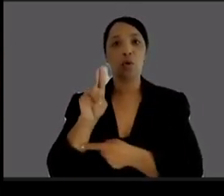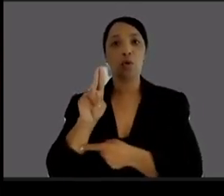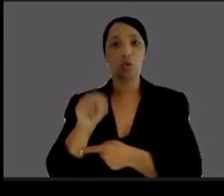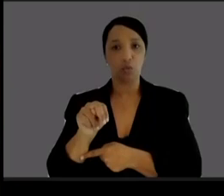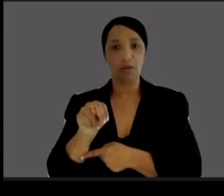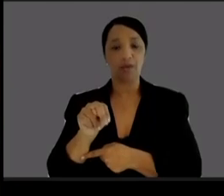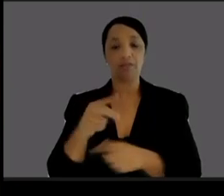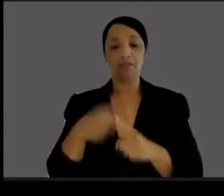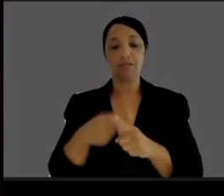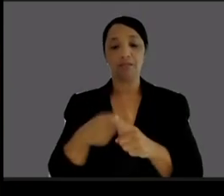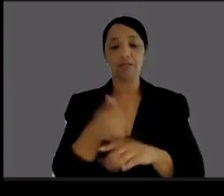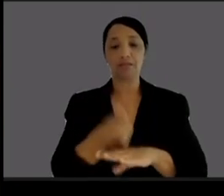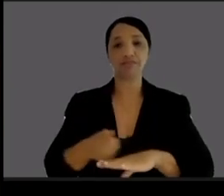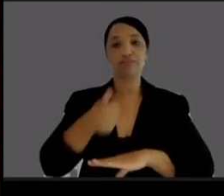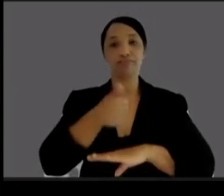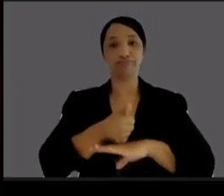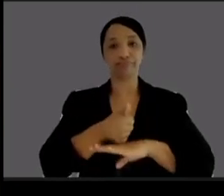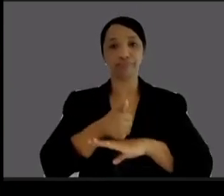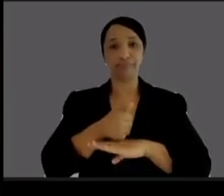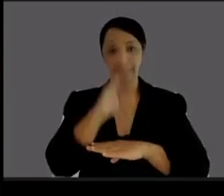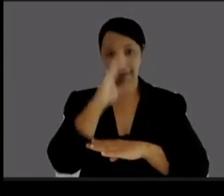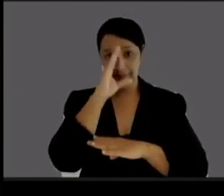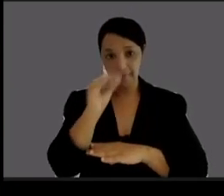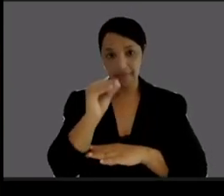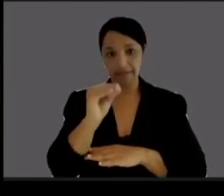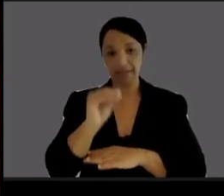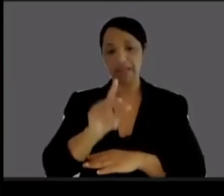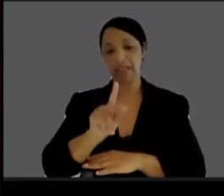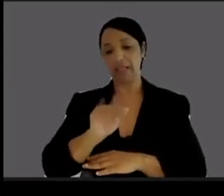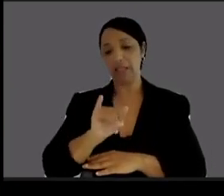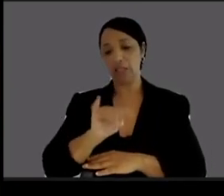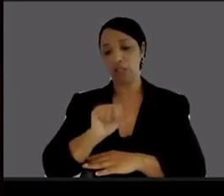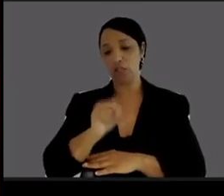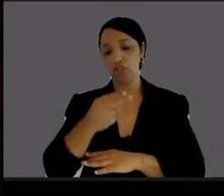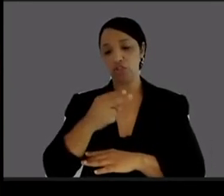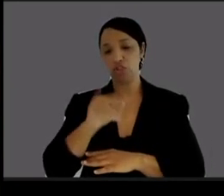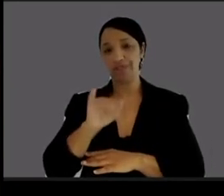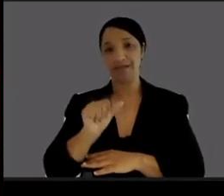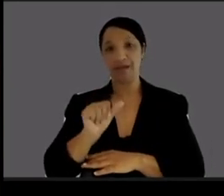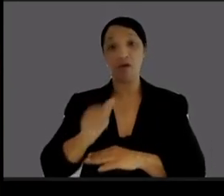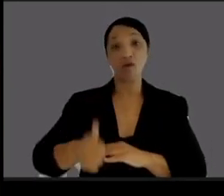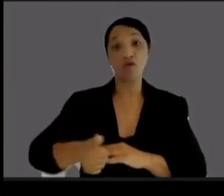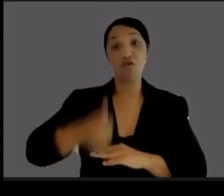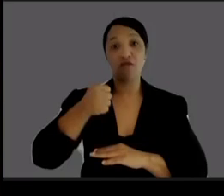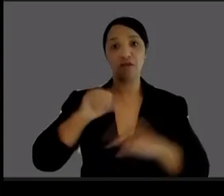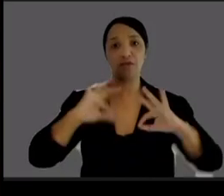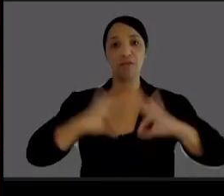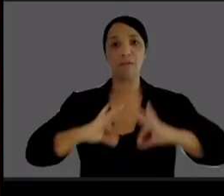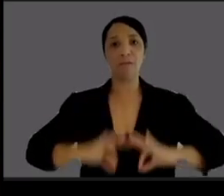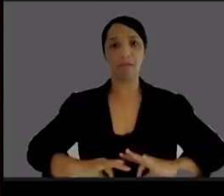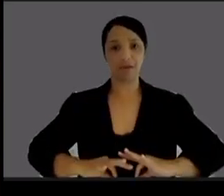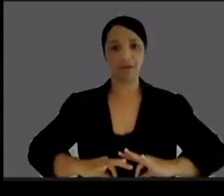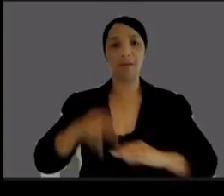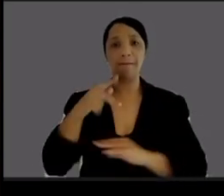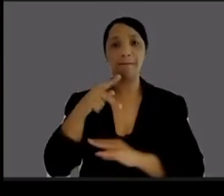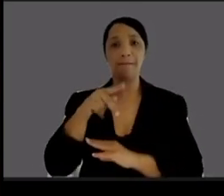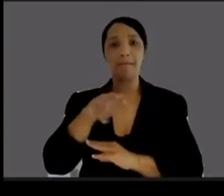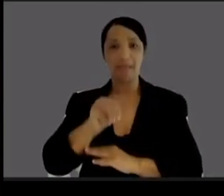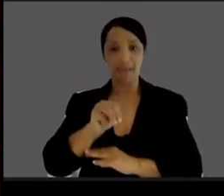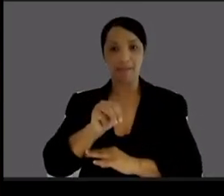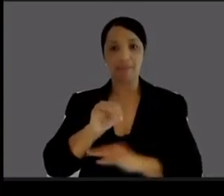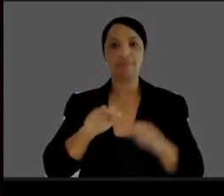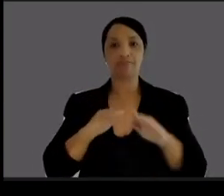及び岸田文男内閣総理大臣にご登壇いただきます理